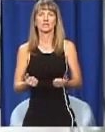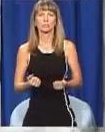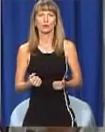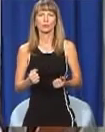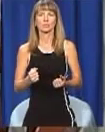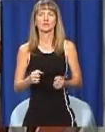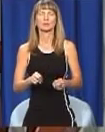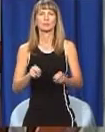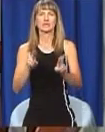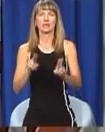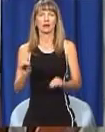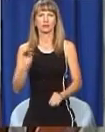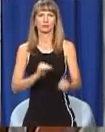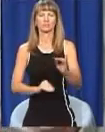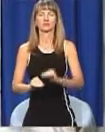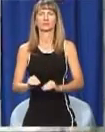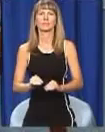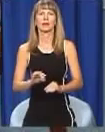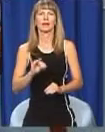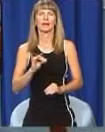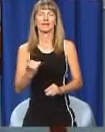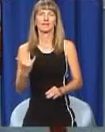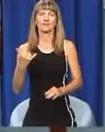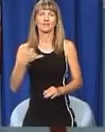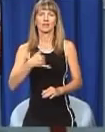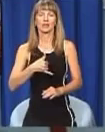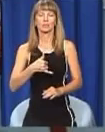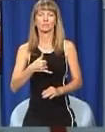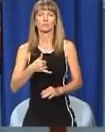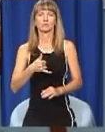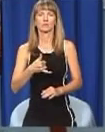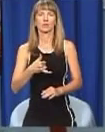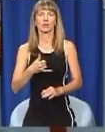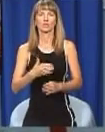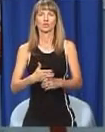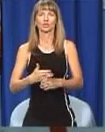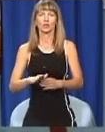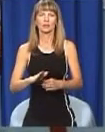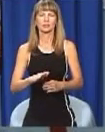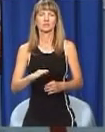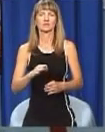специальный реагент и выльем определенное количество в